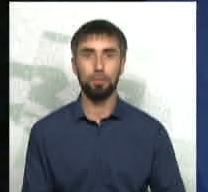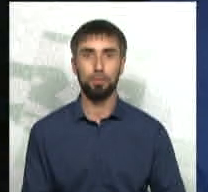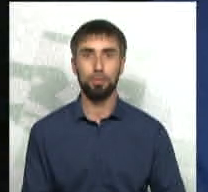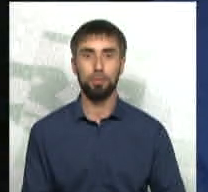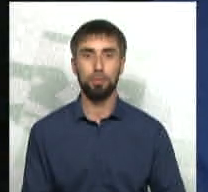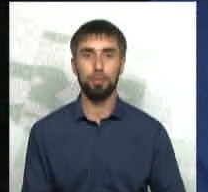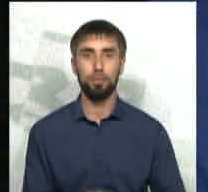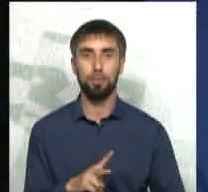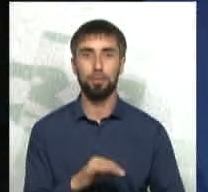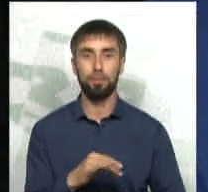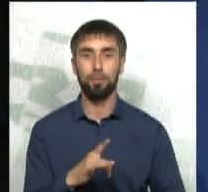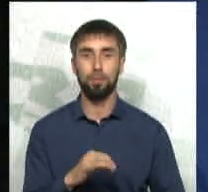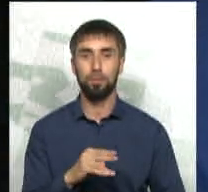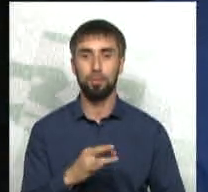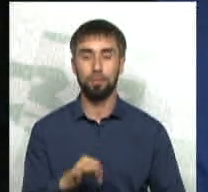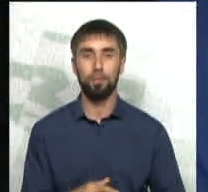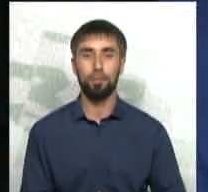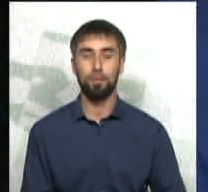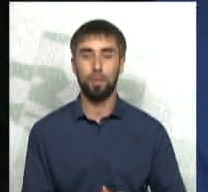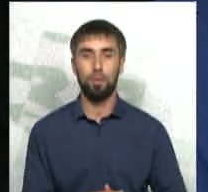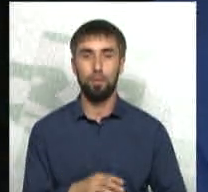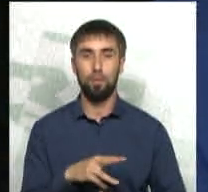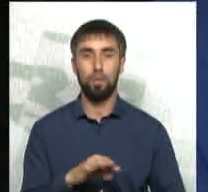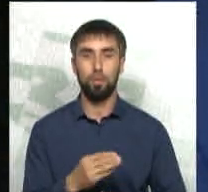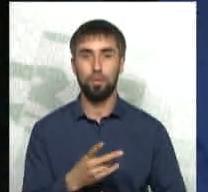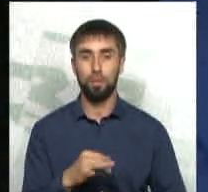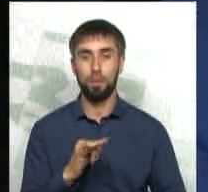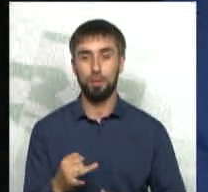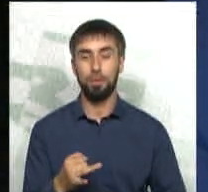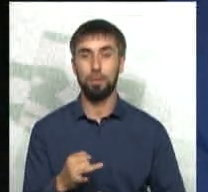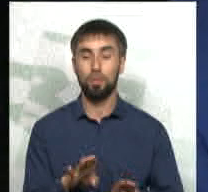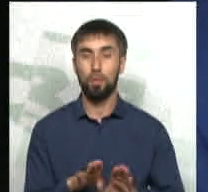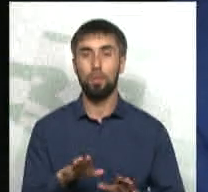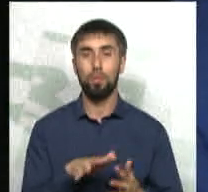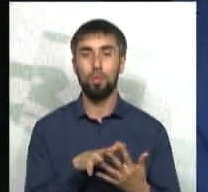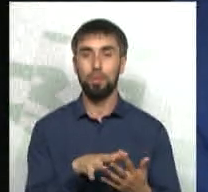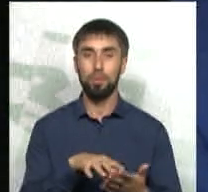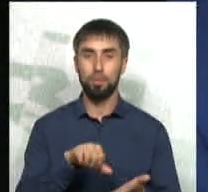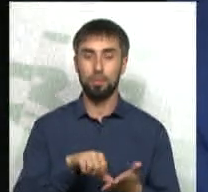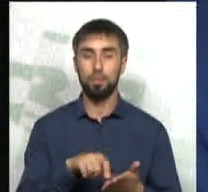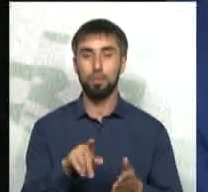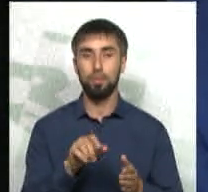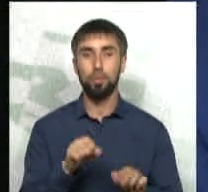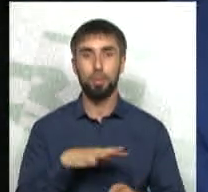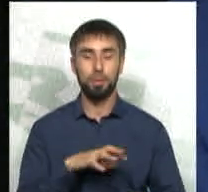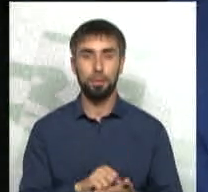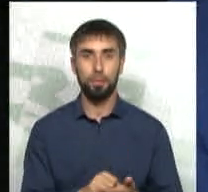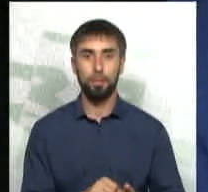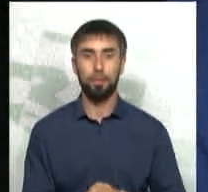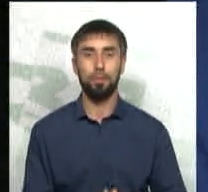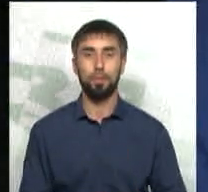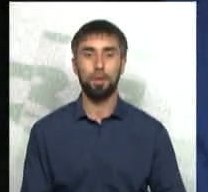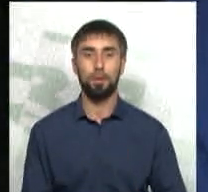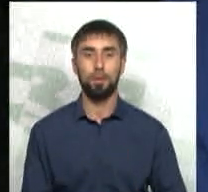с длинной ручкой, мощная. Ну и в боевых условиях тоже их дарболы